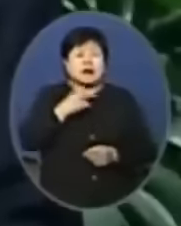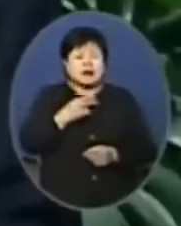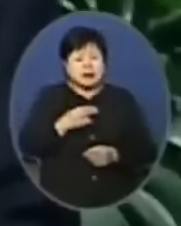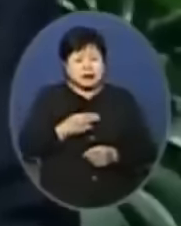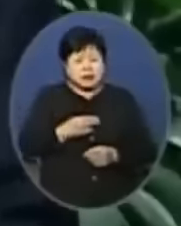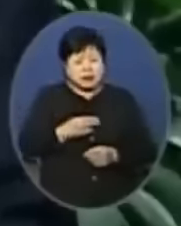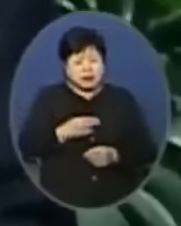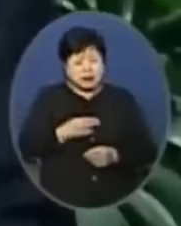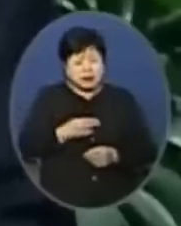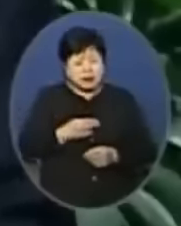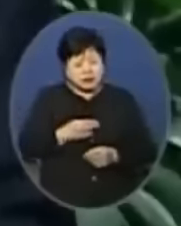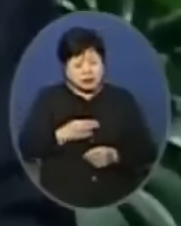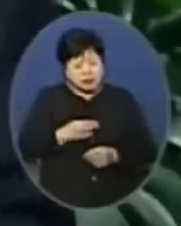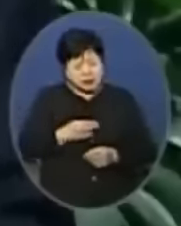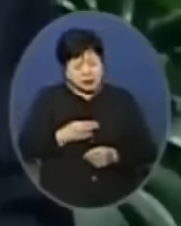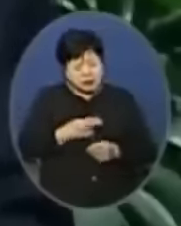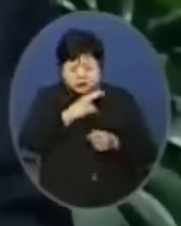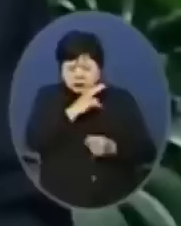헛수고하는 건 아닌가?